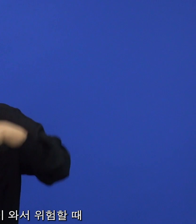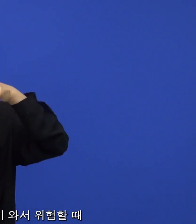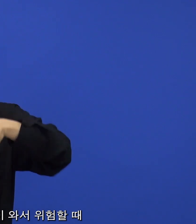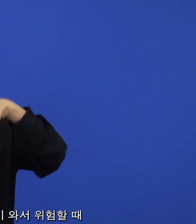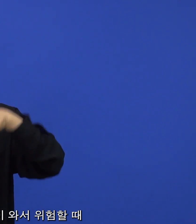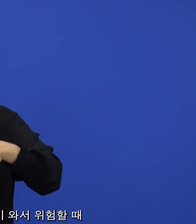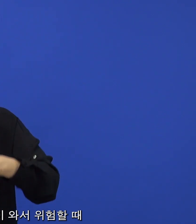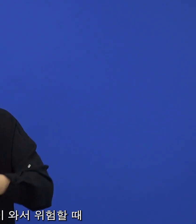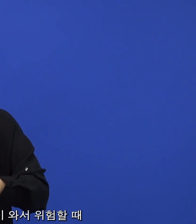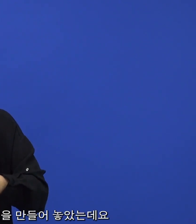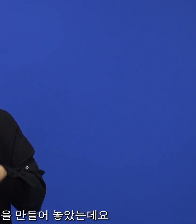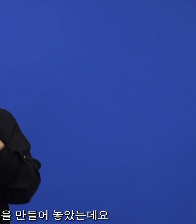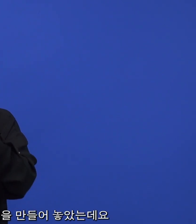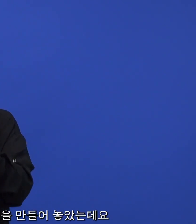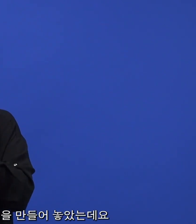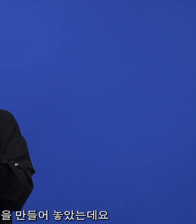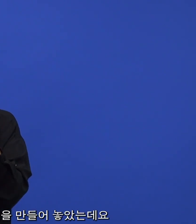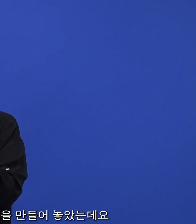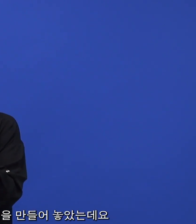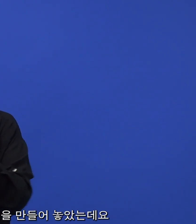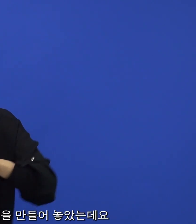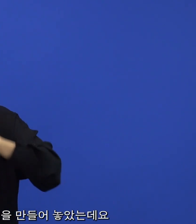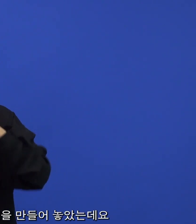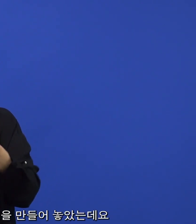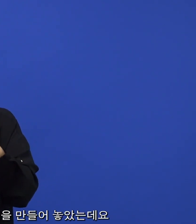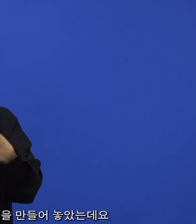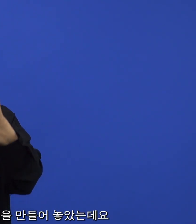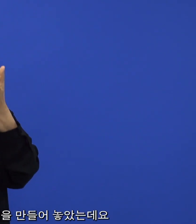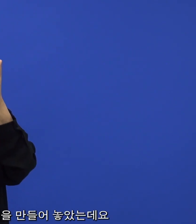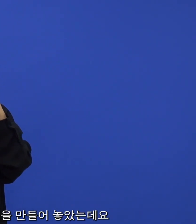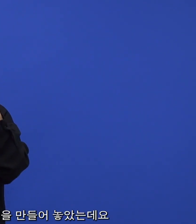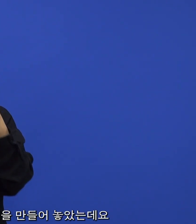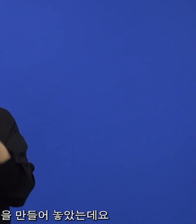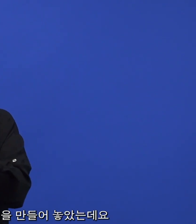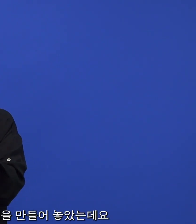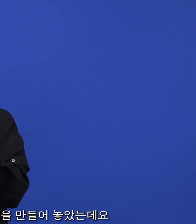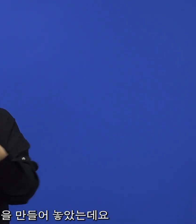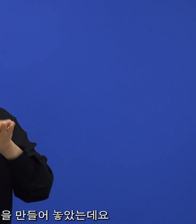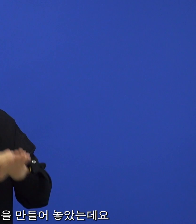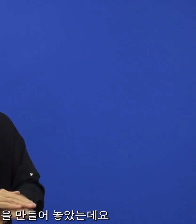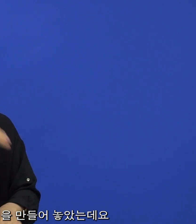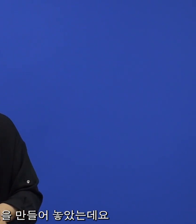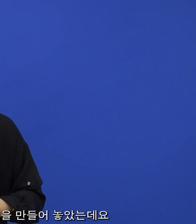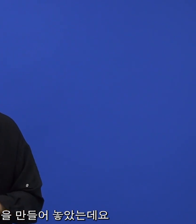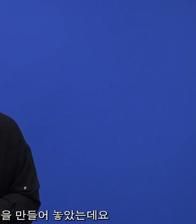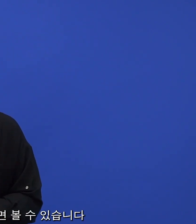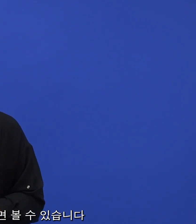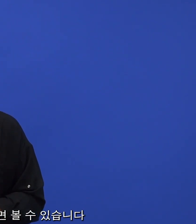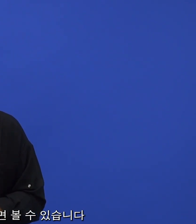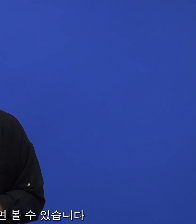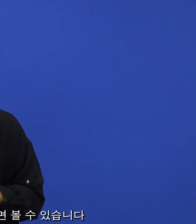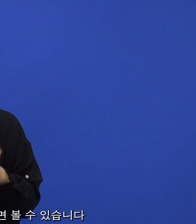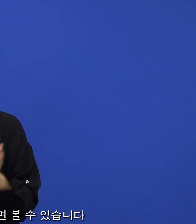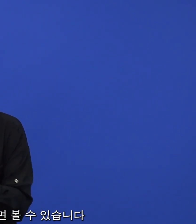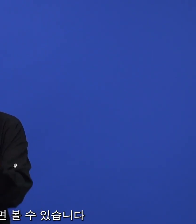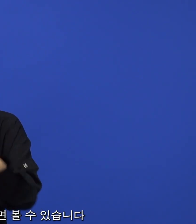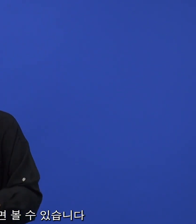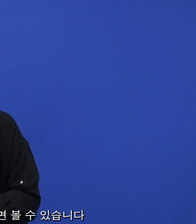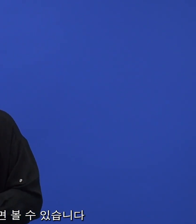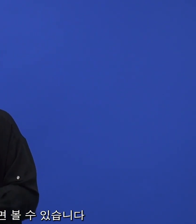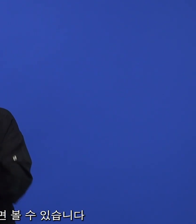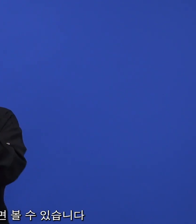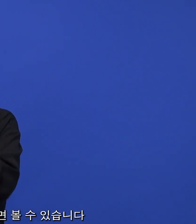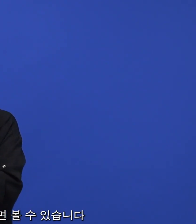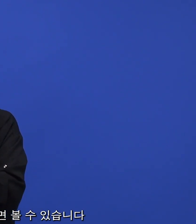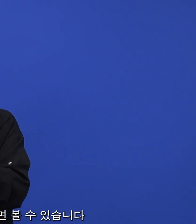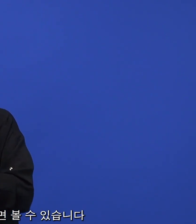와서 위험할 때 어떻게 해야 할지 알려주는 매뉴얼을 만들어 놓았는데요. 경기도 홈페이지에 들어가면